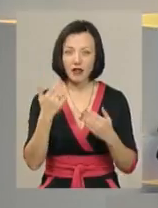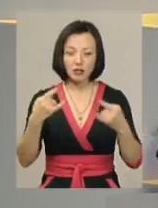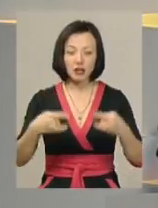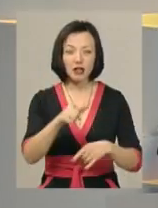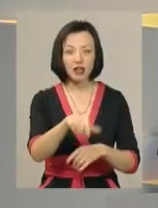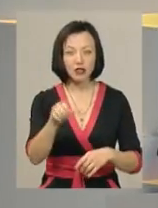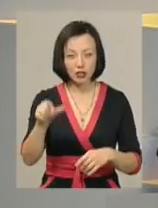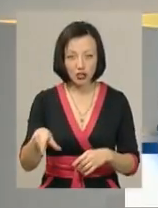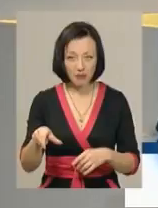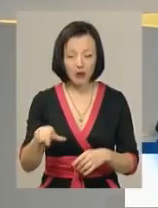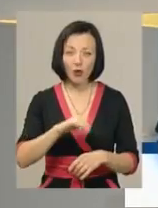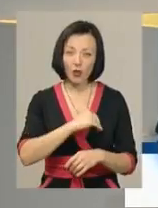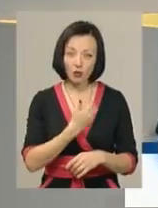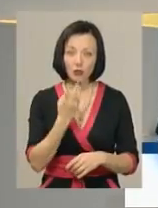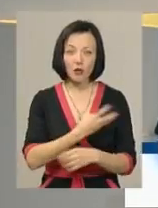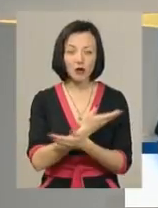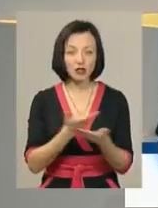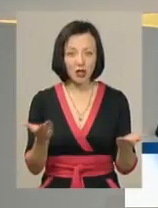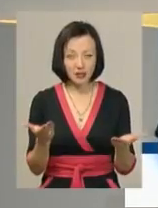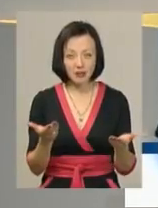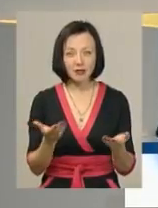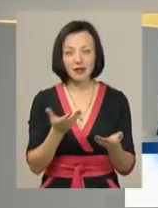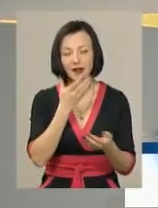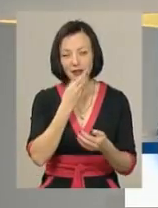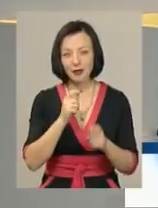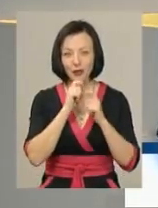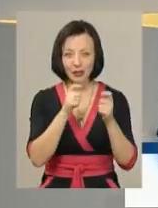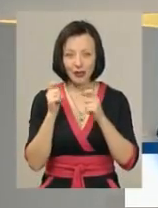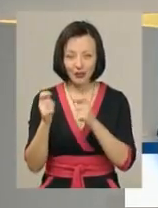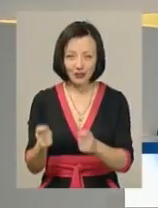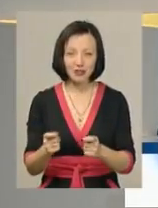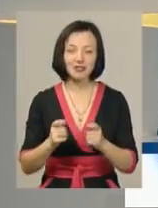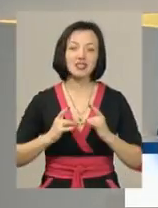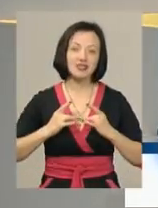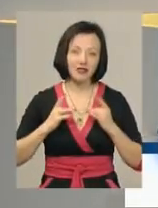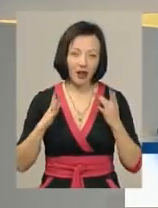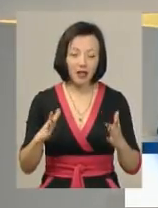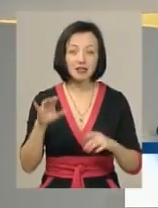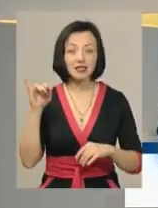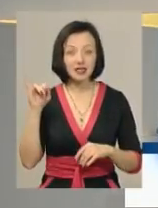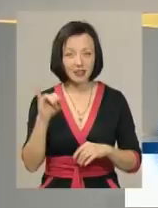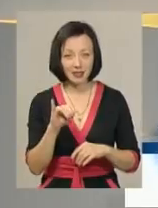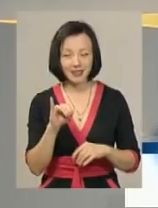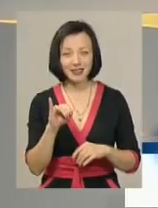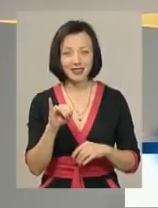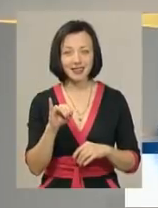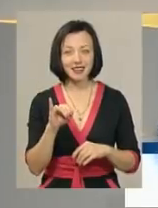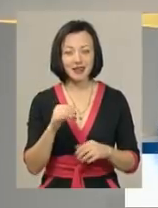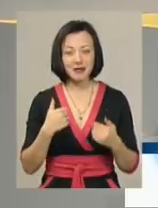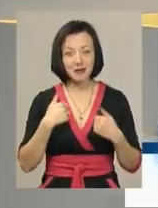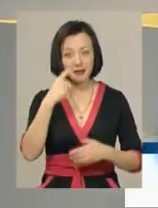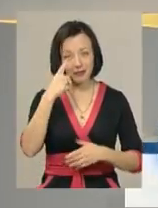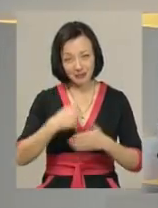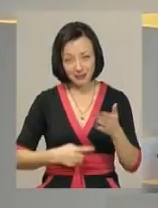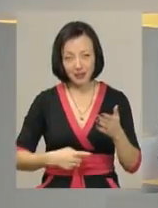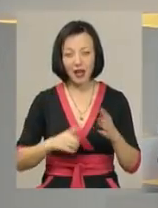телеглядачам а хочу побажати яскравих подарунків Гарних свят і ми маємо надію